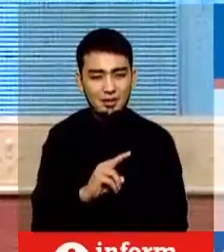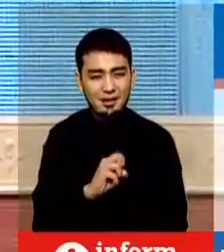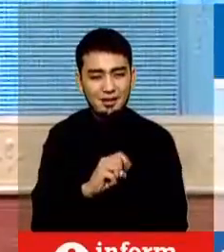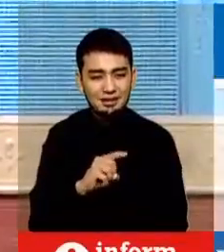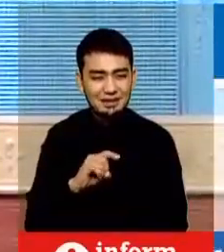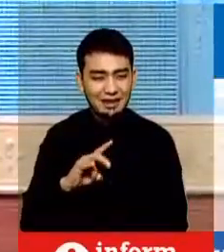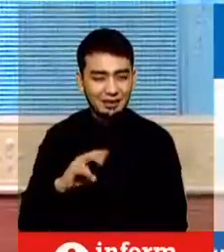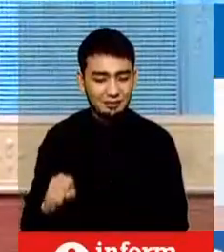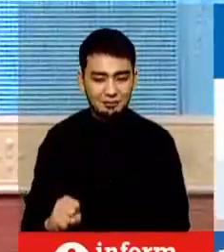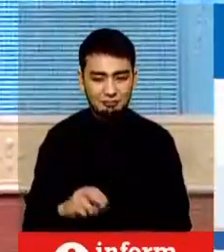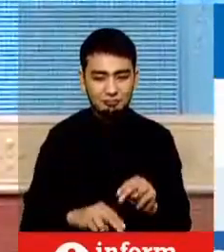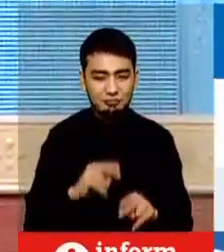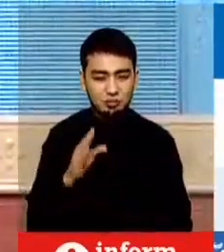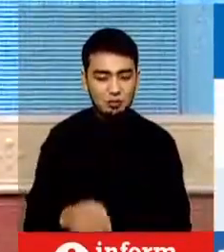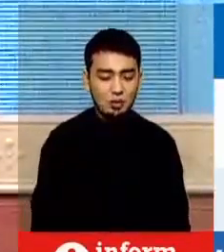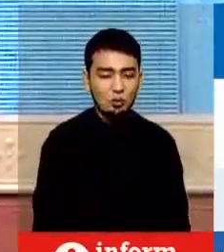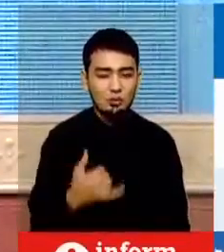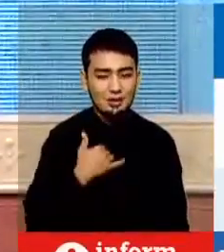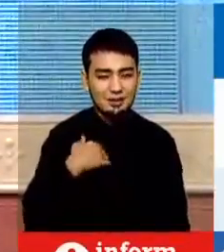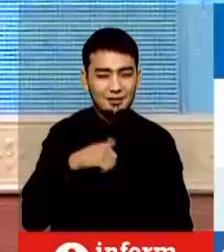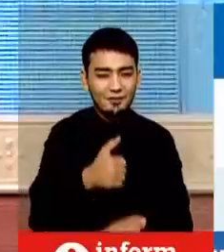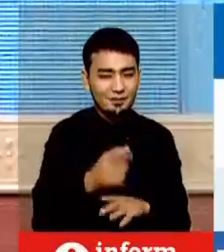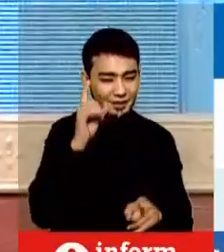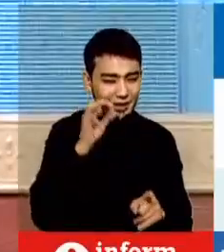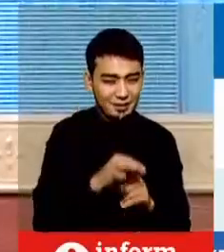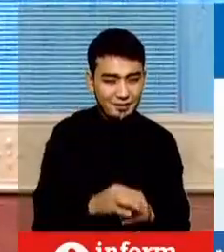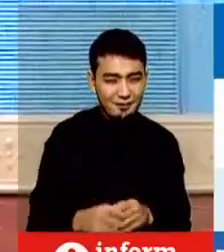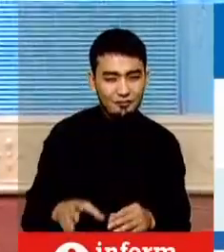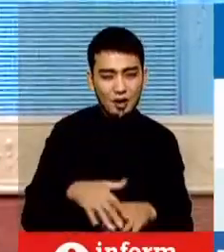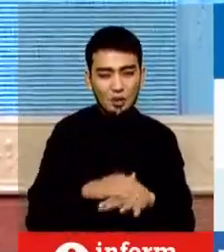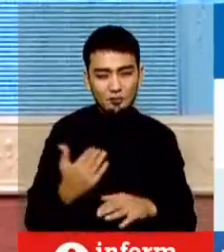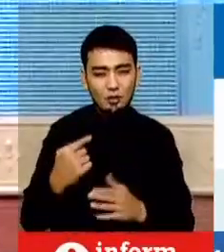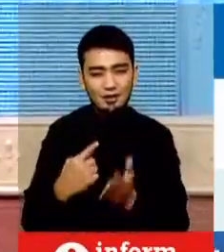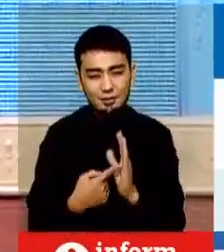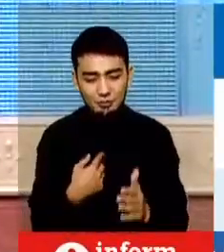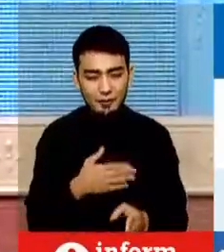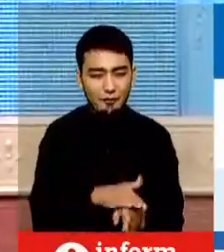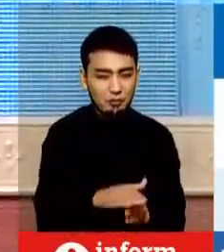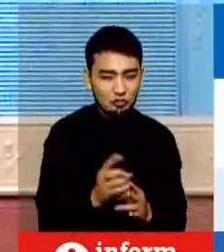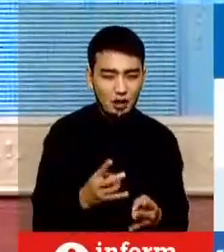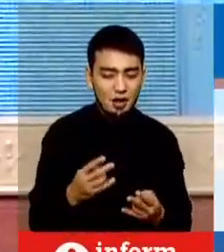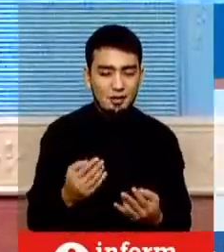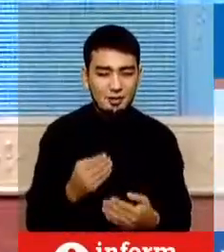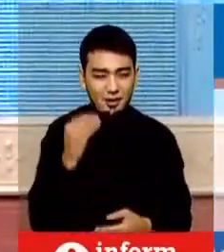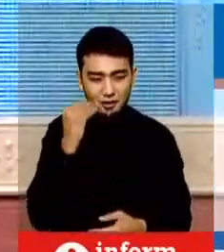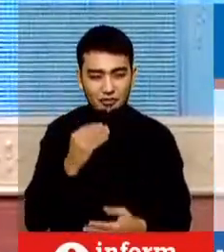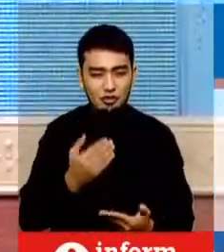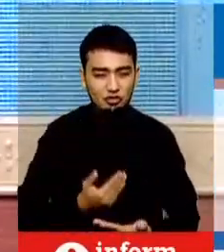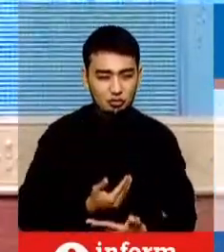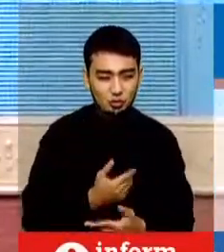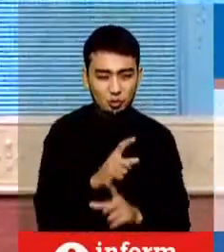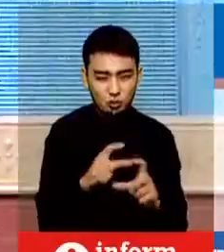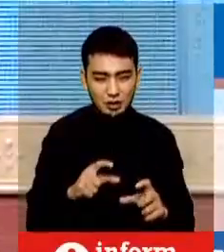главная задача – учесть все пожелания, требования населения, повысить качество жизни людей, их благосостояние, создать для